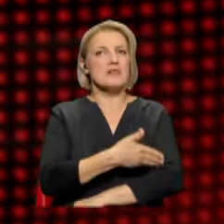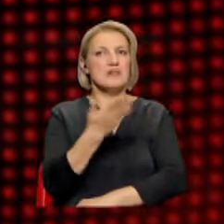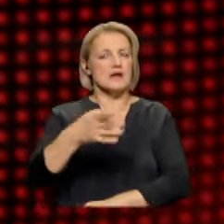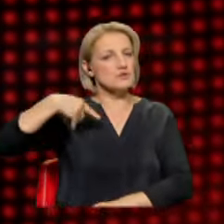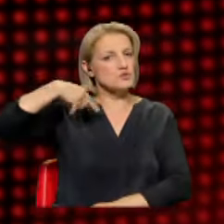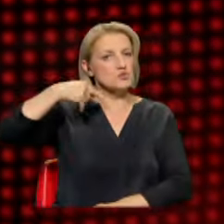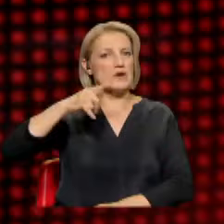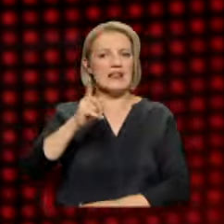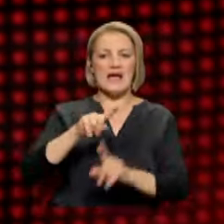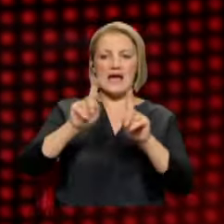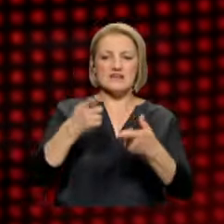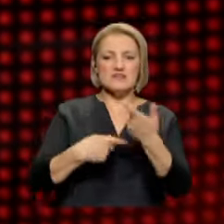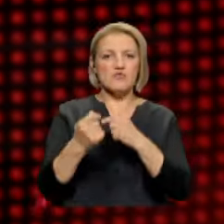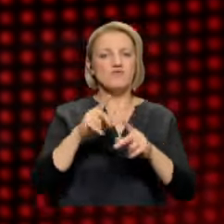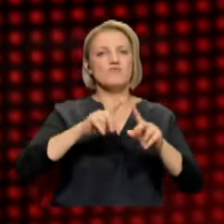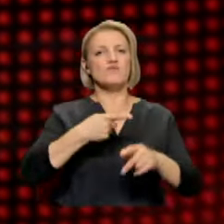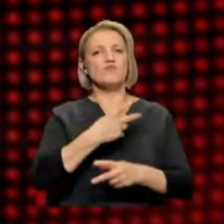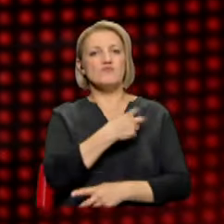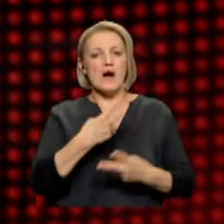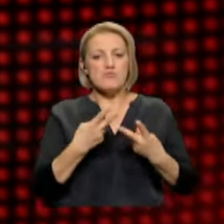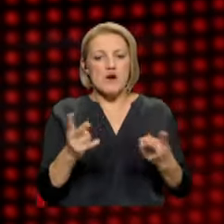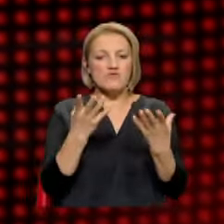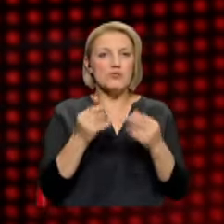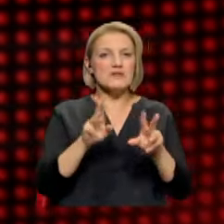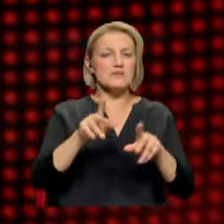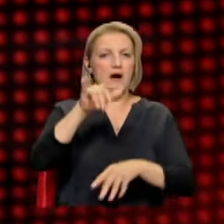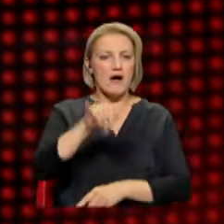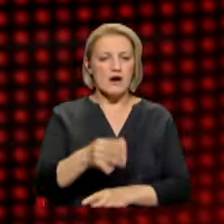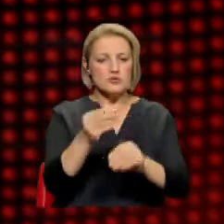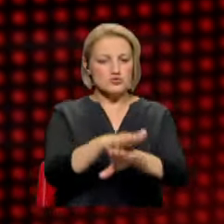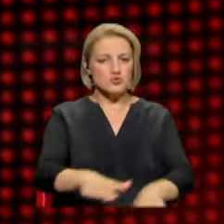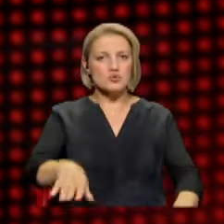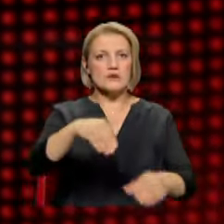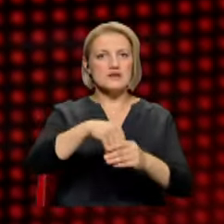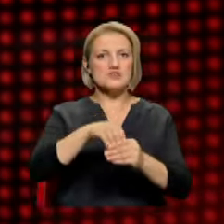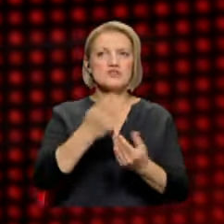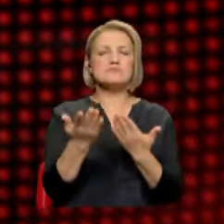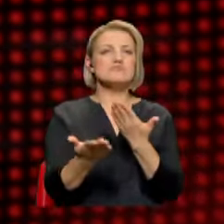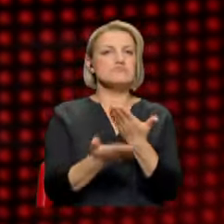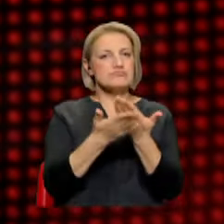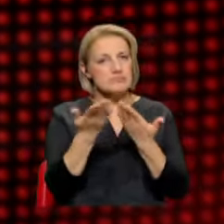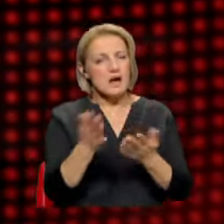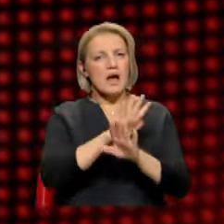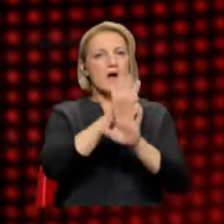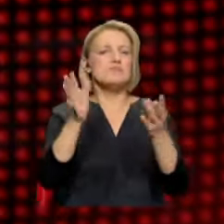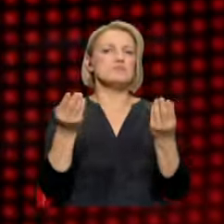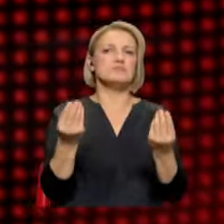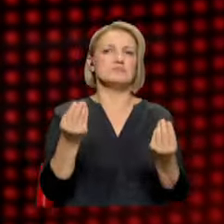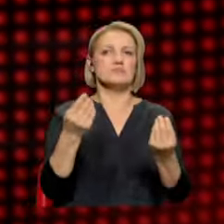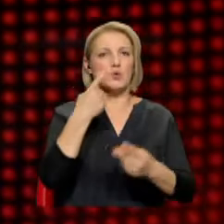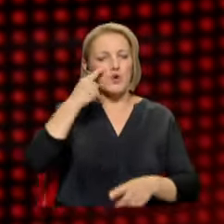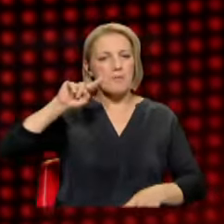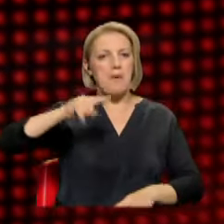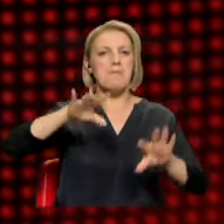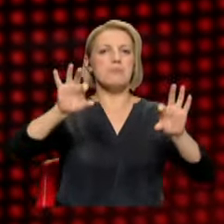ve Suriyeli esnafın vergiden muaf olması gibi haklar, çocukları için maddi yardım vesaire iyice göze